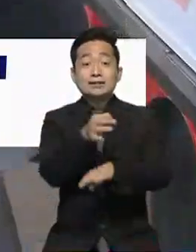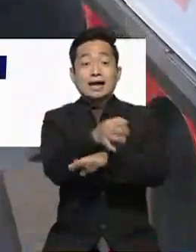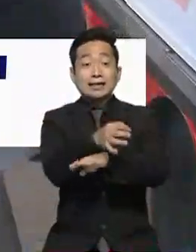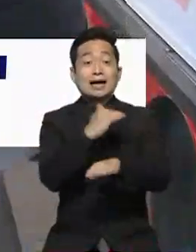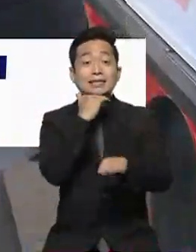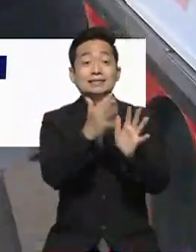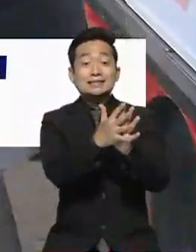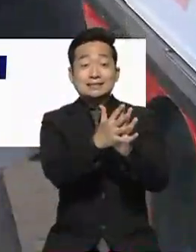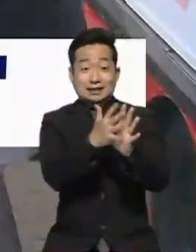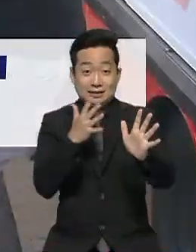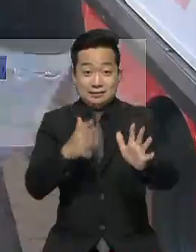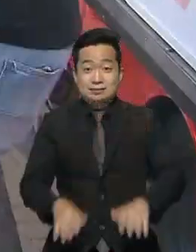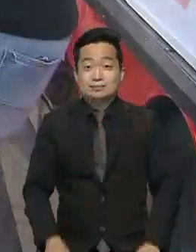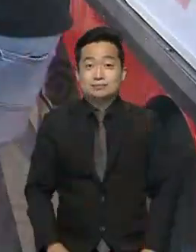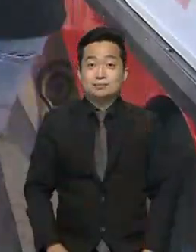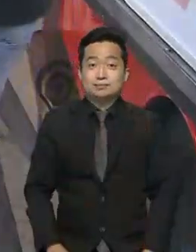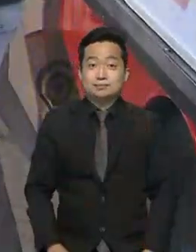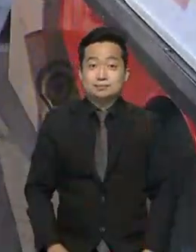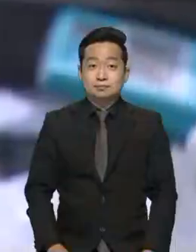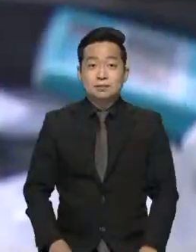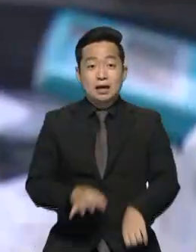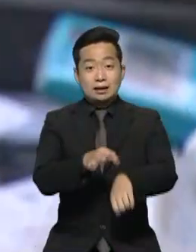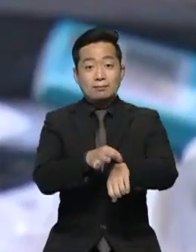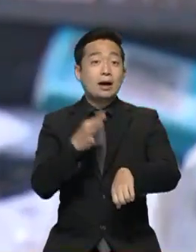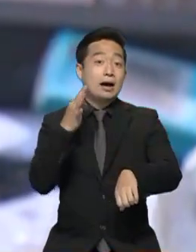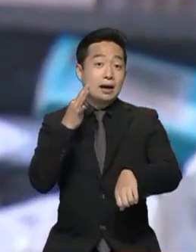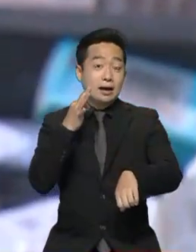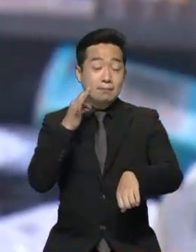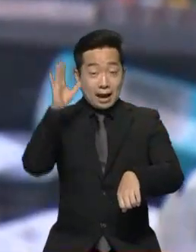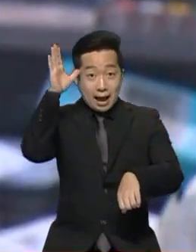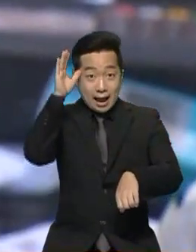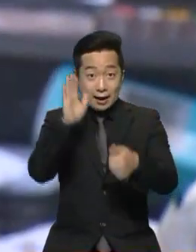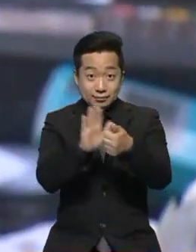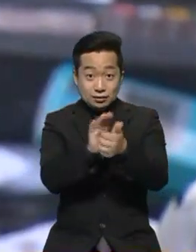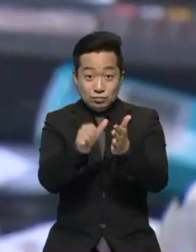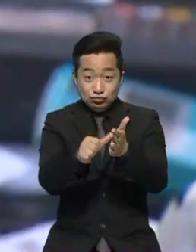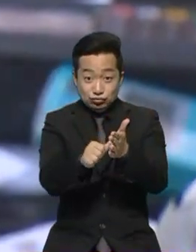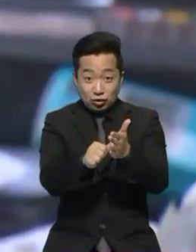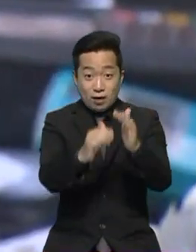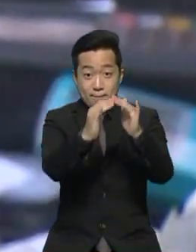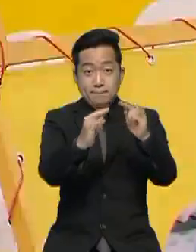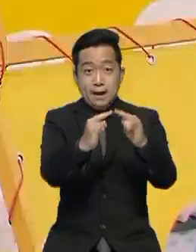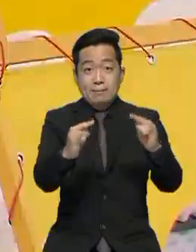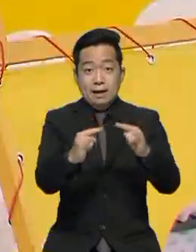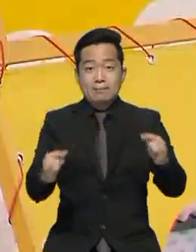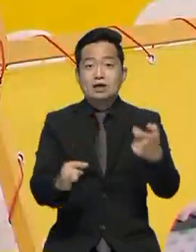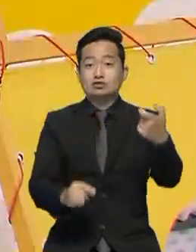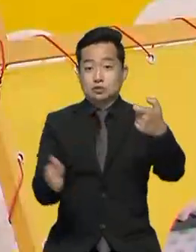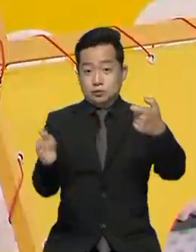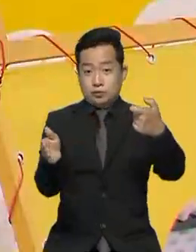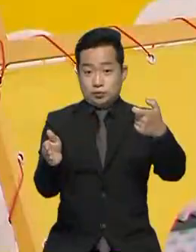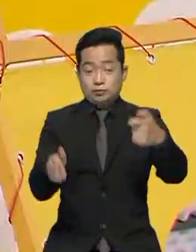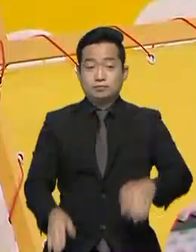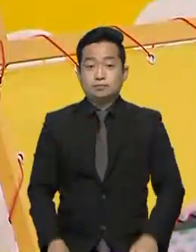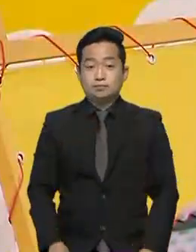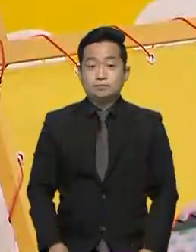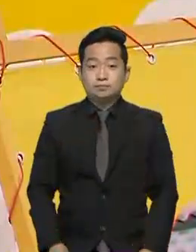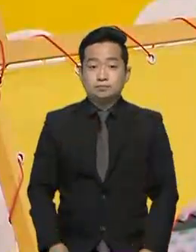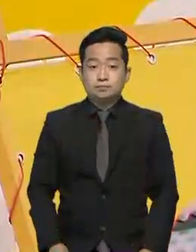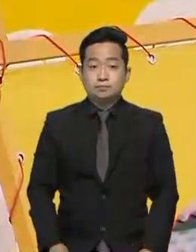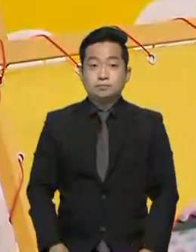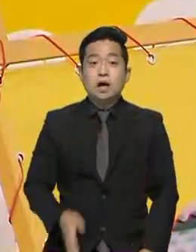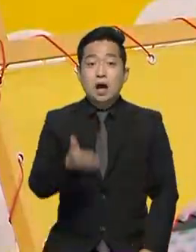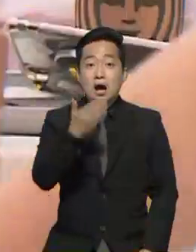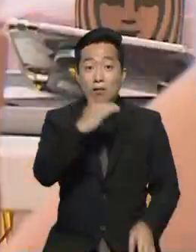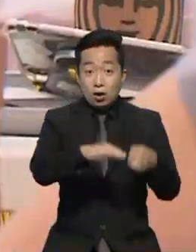늘어섰고요. 액세서리나 반려견 용품 등을 파는 판매 부스 60여 개도 등장했습니다. 소자본 청년 창업의 상징인 푸드트럭